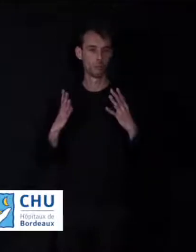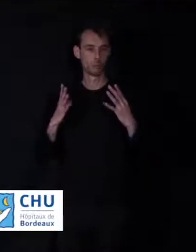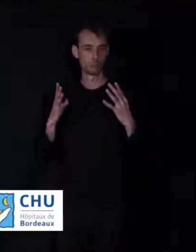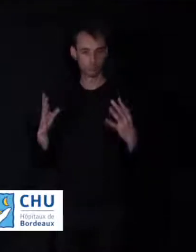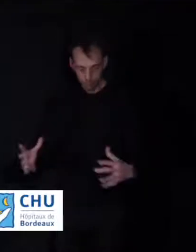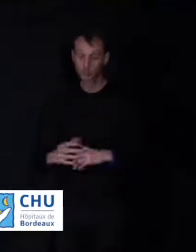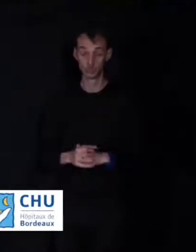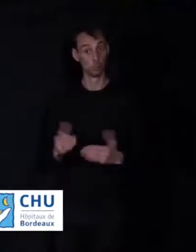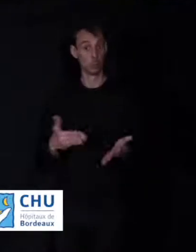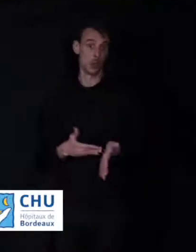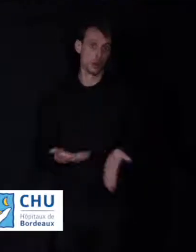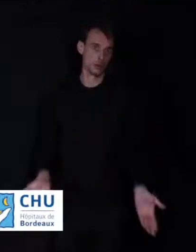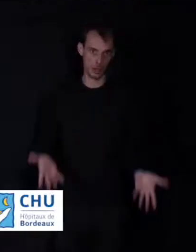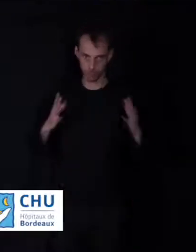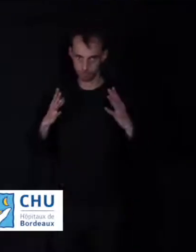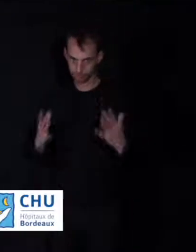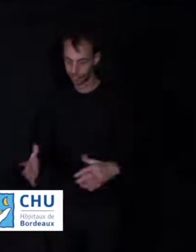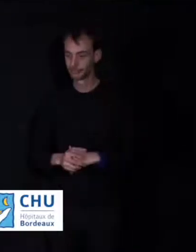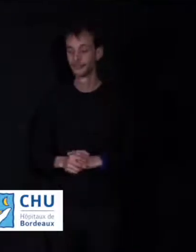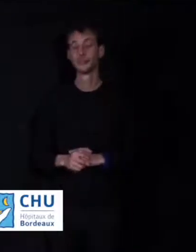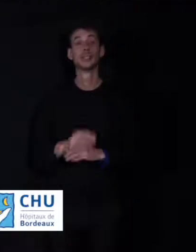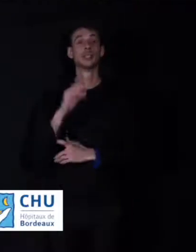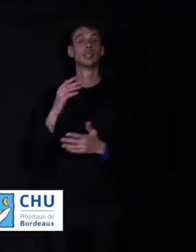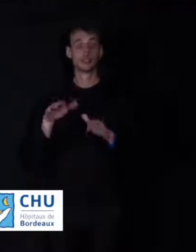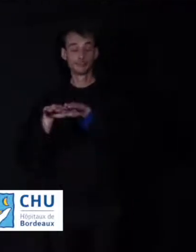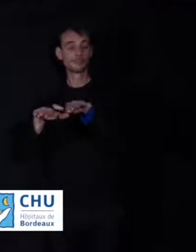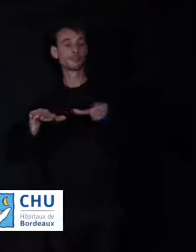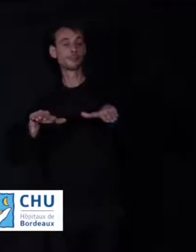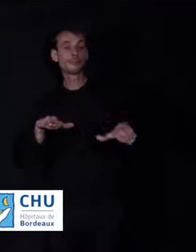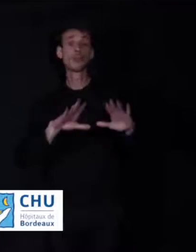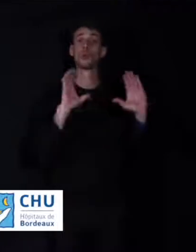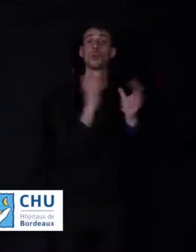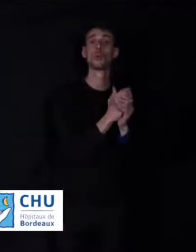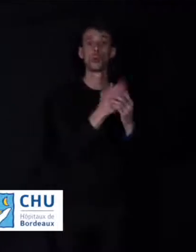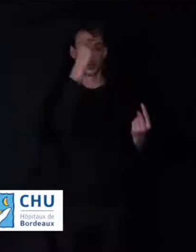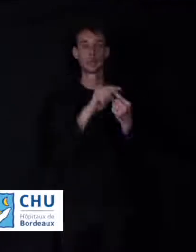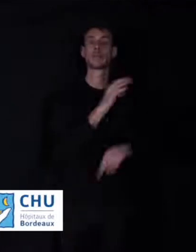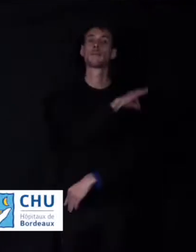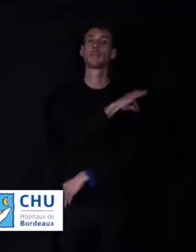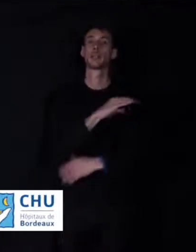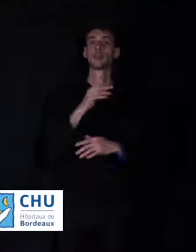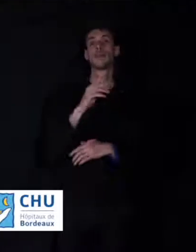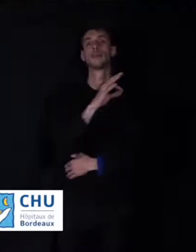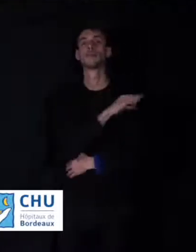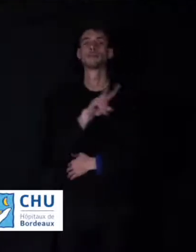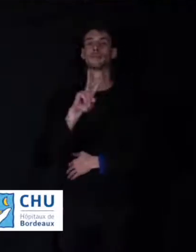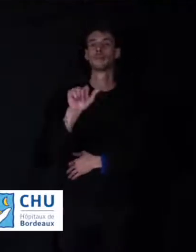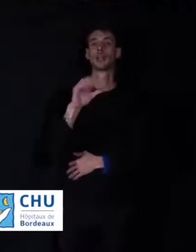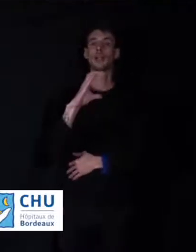ce titre-là aussi, j'anime un groupe au sein de l'Aix-Aquitaine sur la vaccination, le groupe Vaccinaction. Sur le